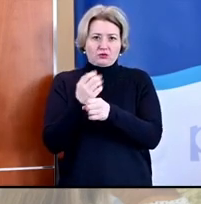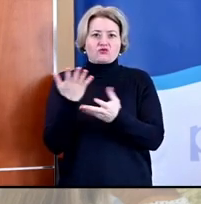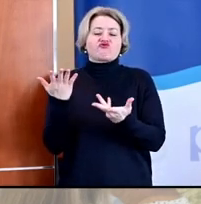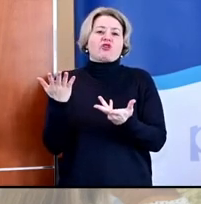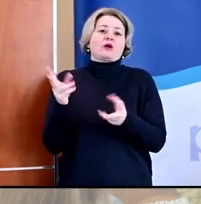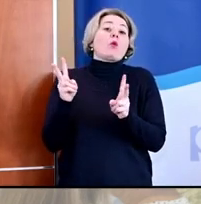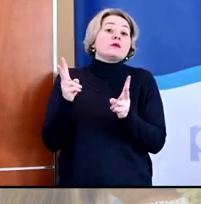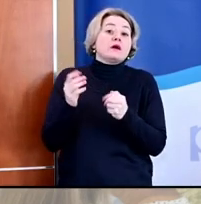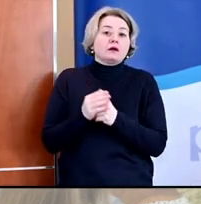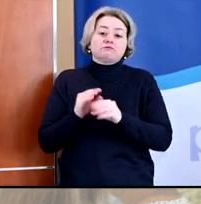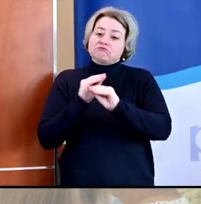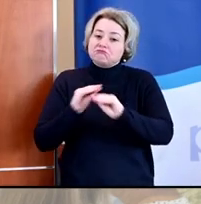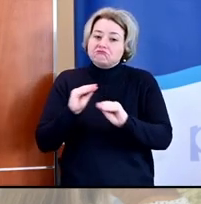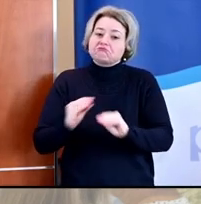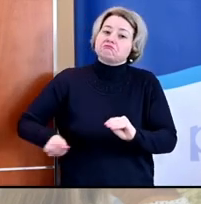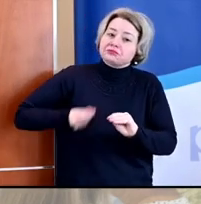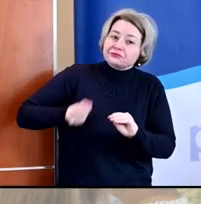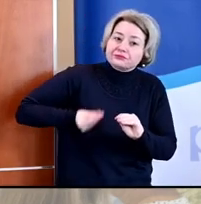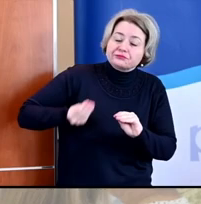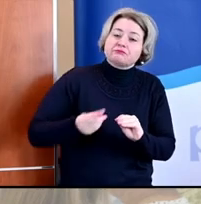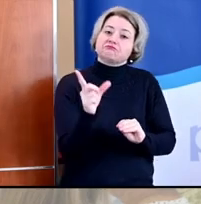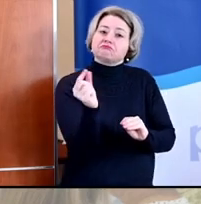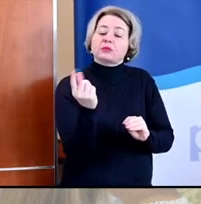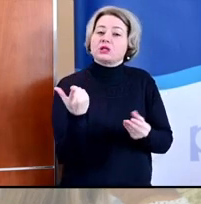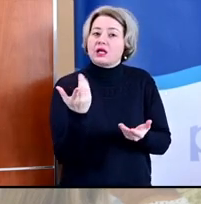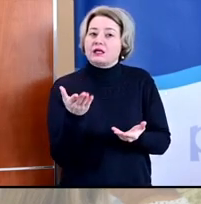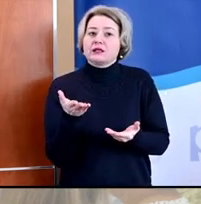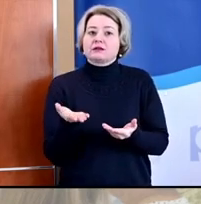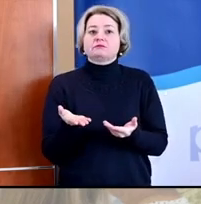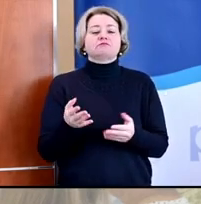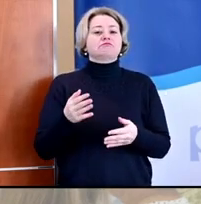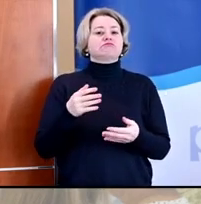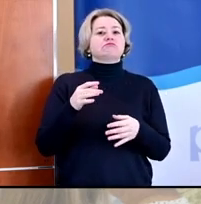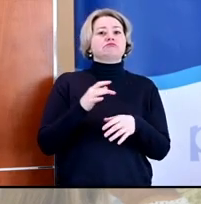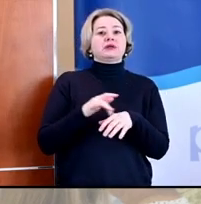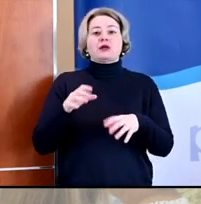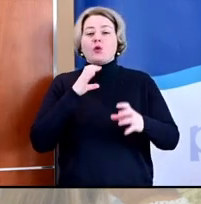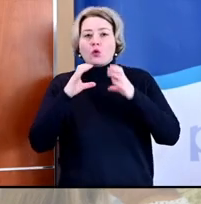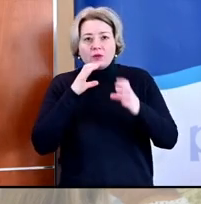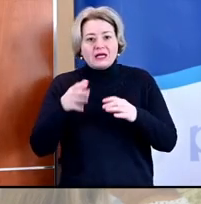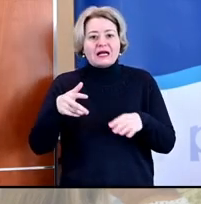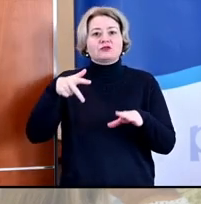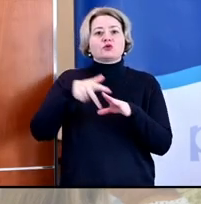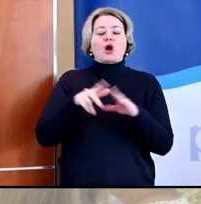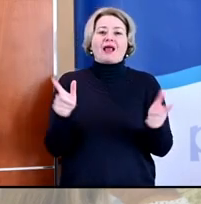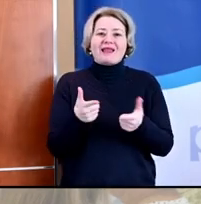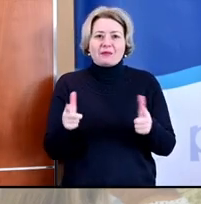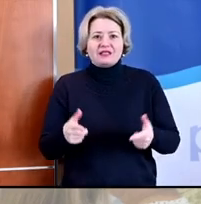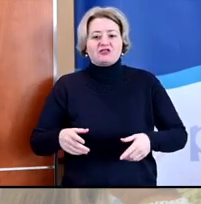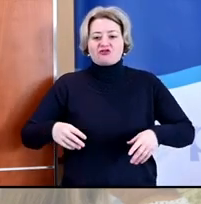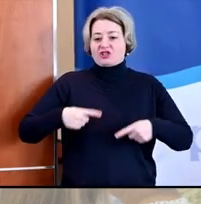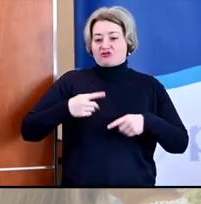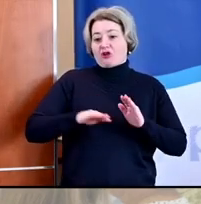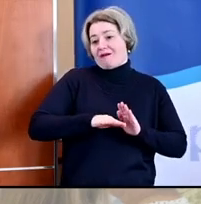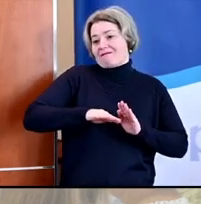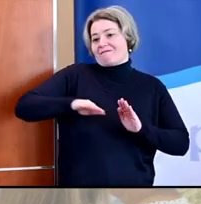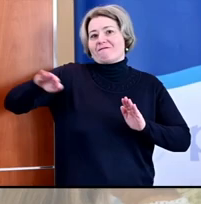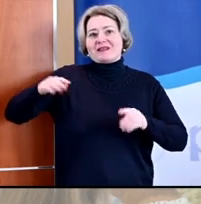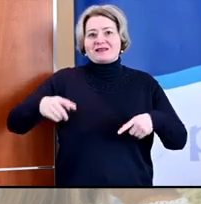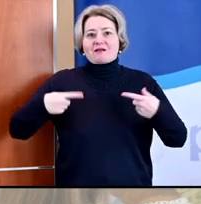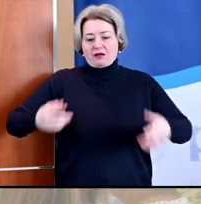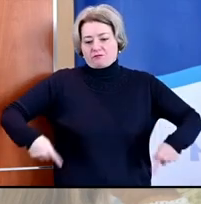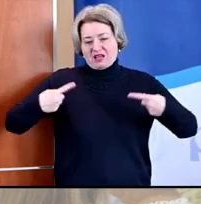előadást a partnereinknek itt beszélek akár a fizikai kommunikációs akadálymentesítésről voltak